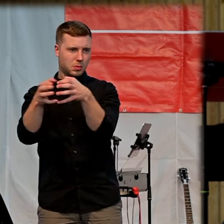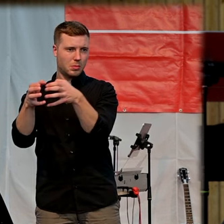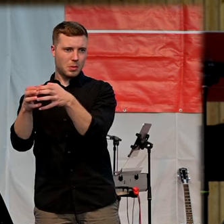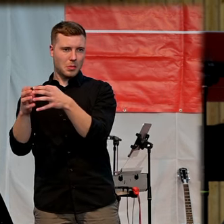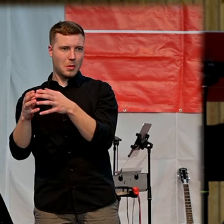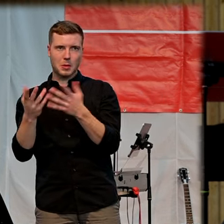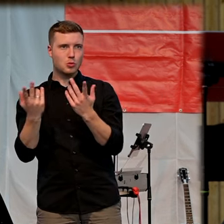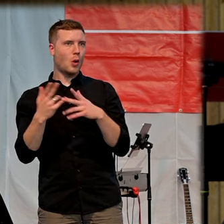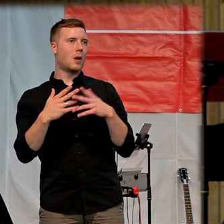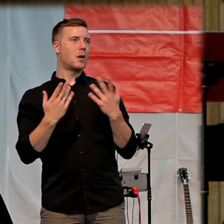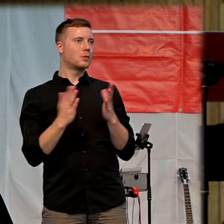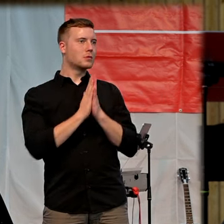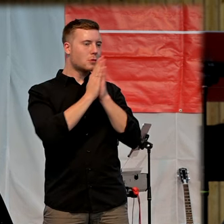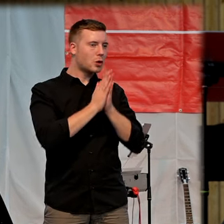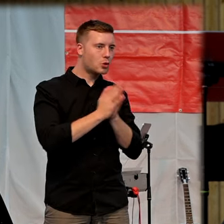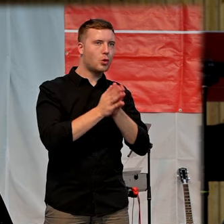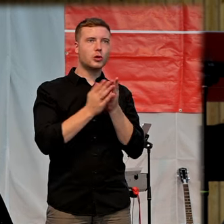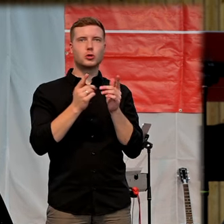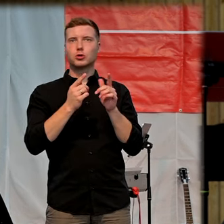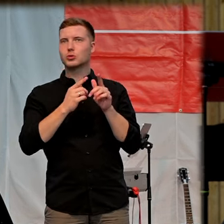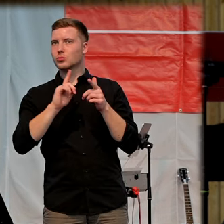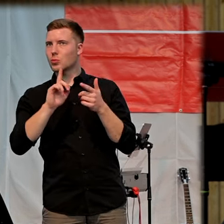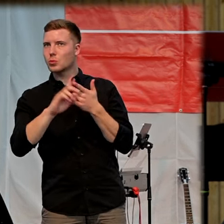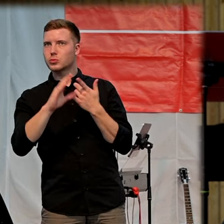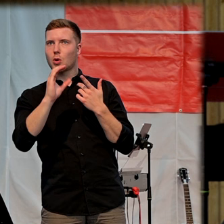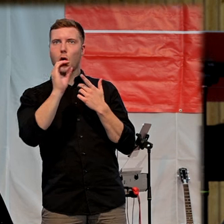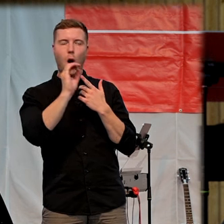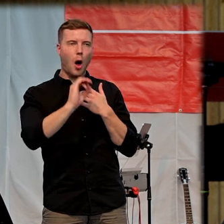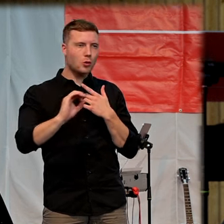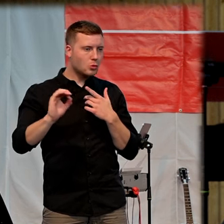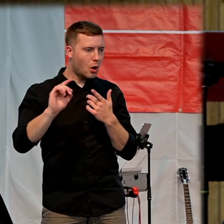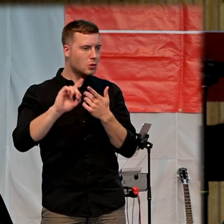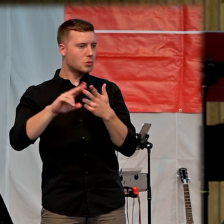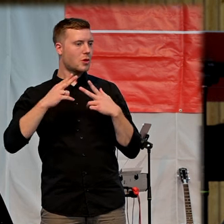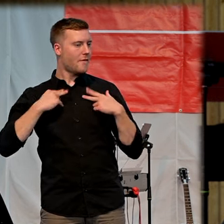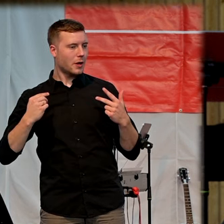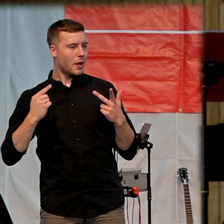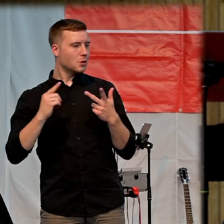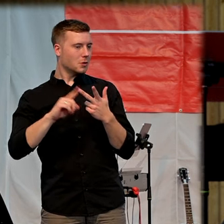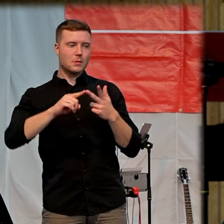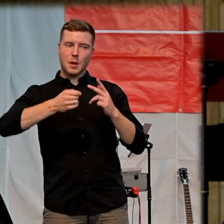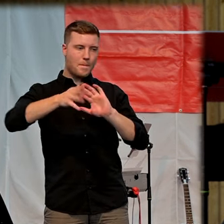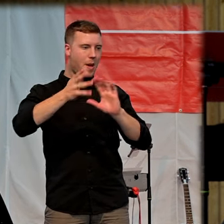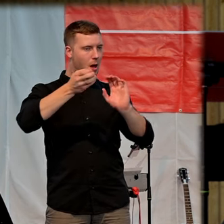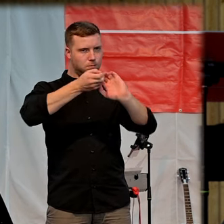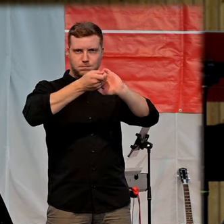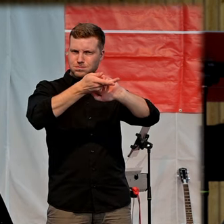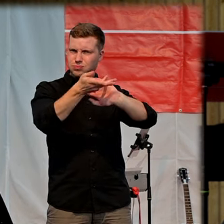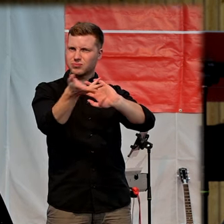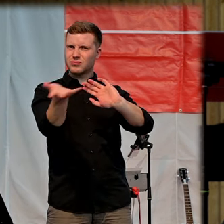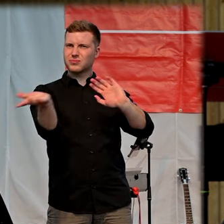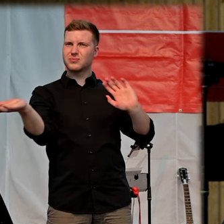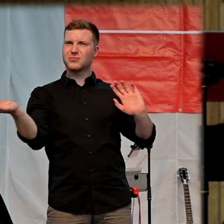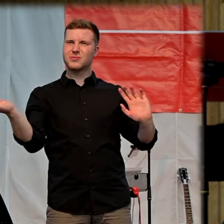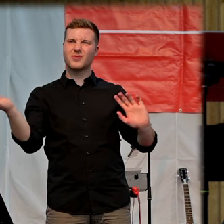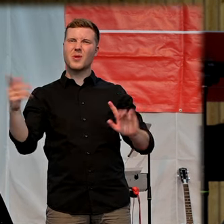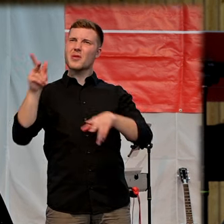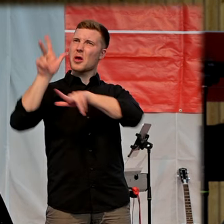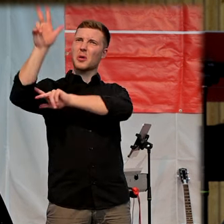katholisch und orthodox und evangelisch. wie hält Gott das